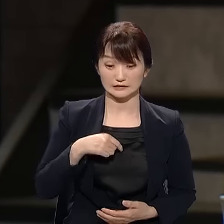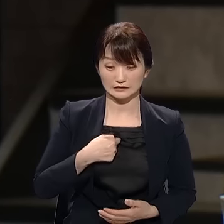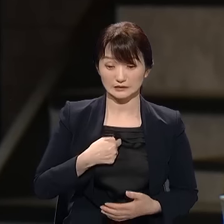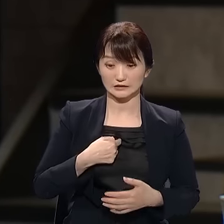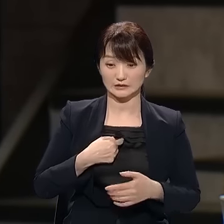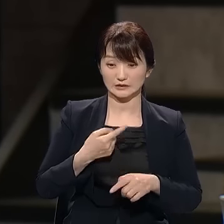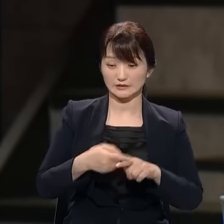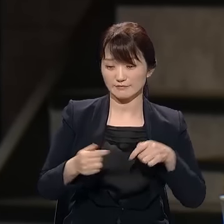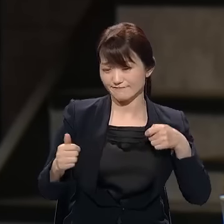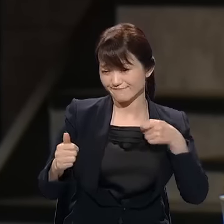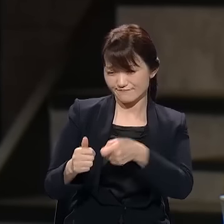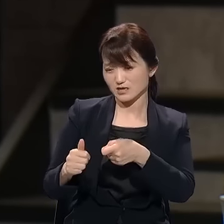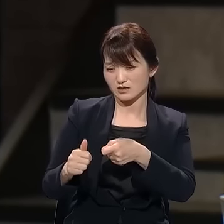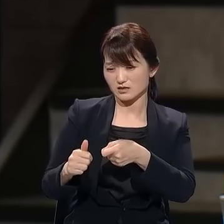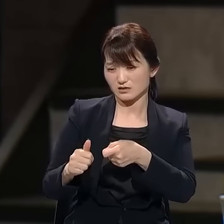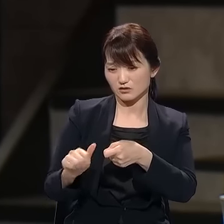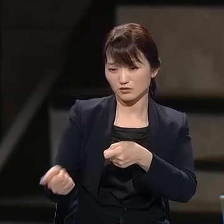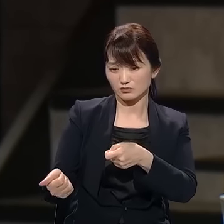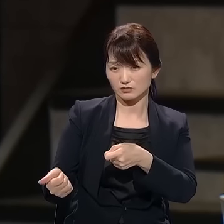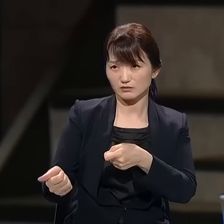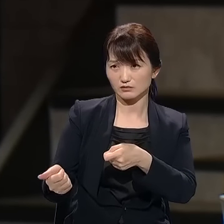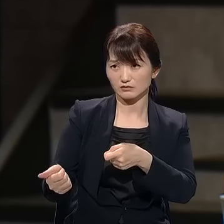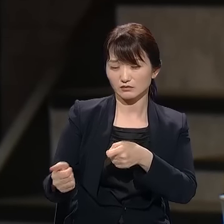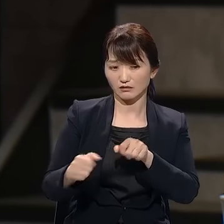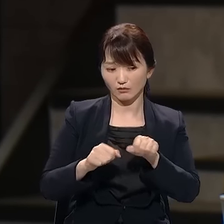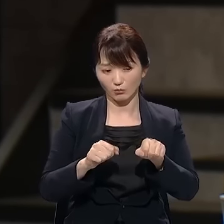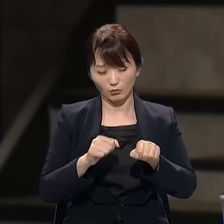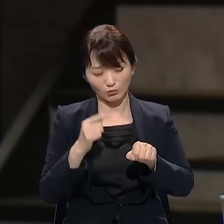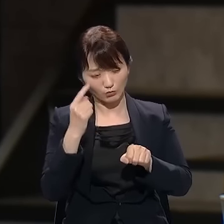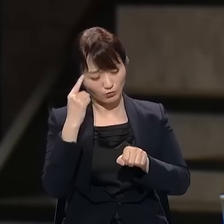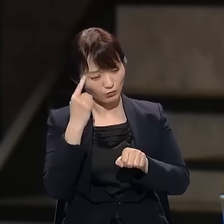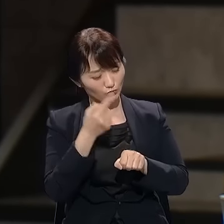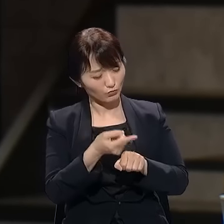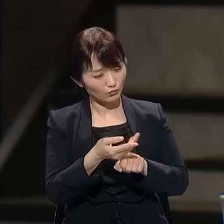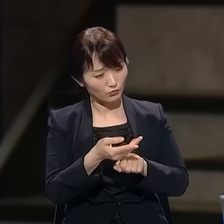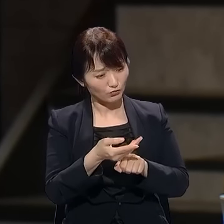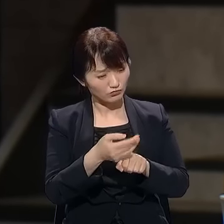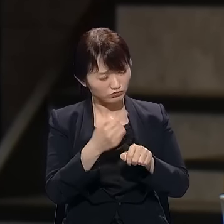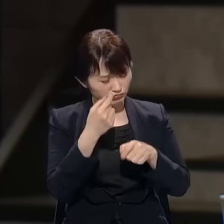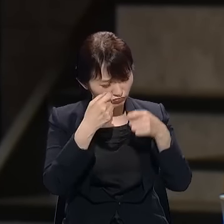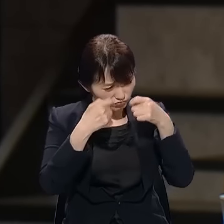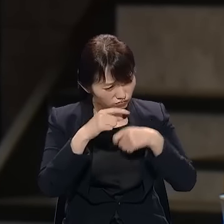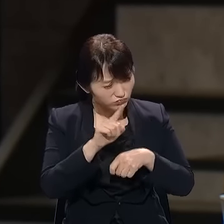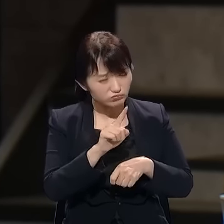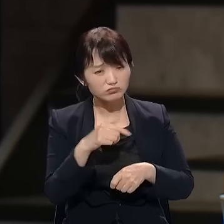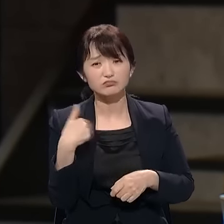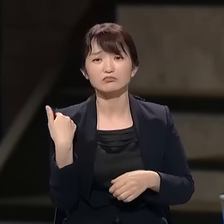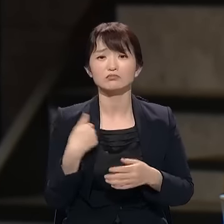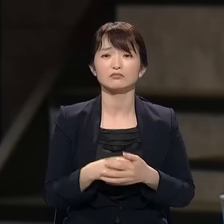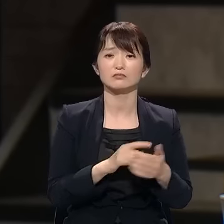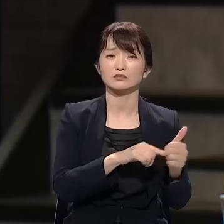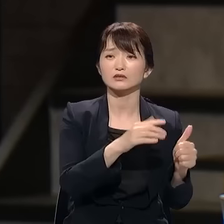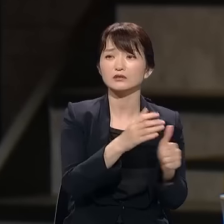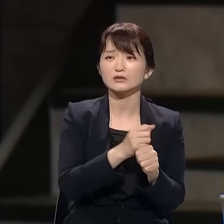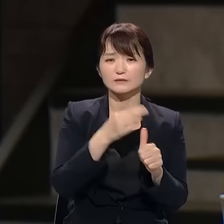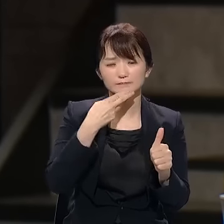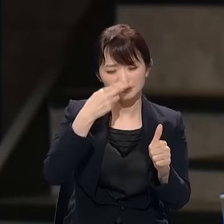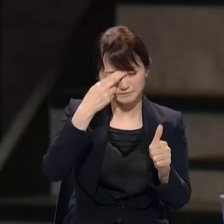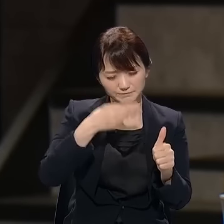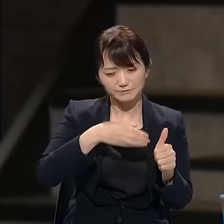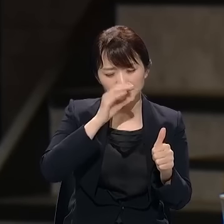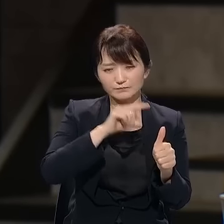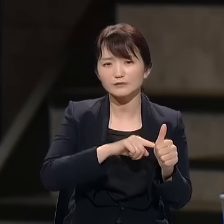결과에 비해서 나오는 반응 치고는 좀 의외인데요 지금 이제 그 검거 하고 난 뒤에이 사람이 술을 마셨다고